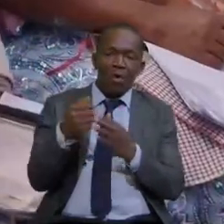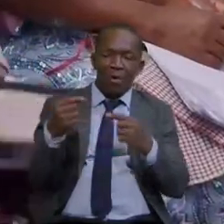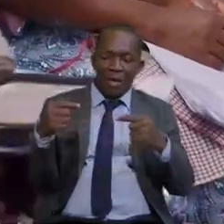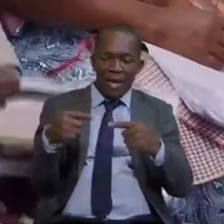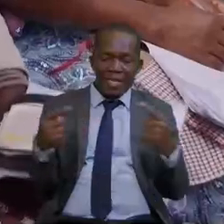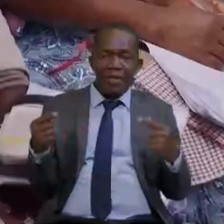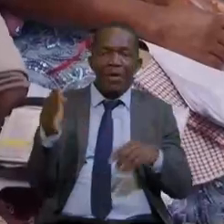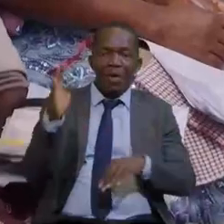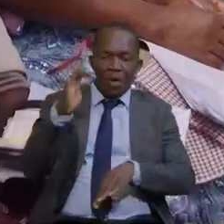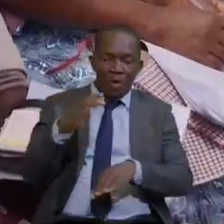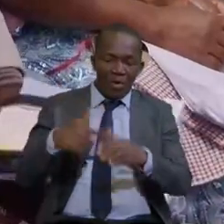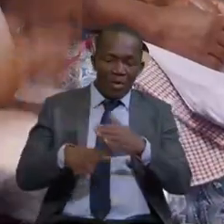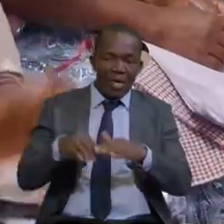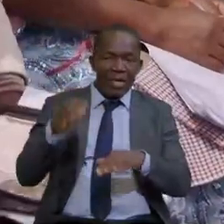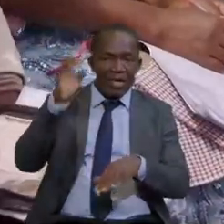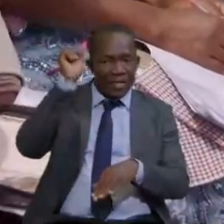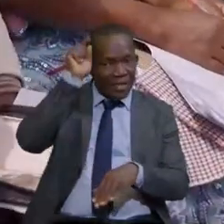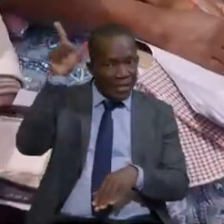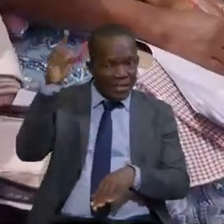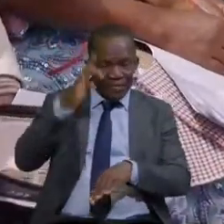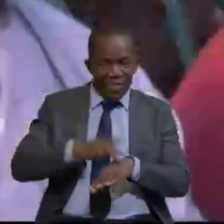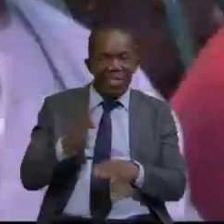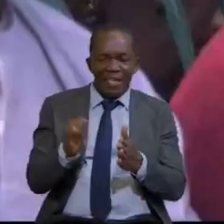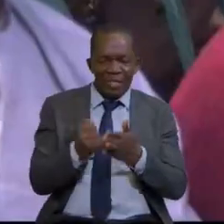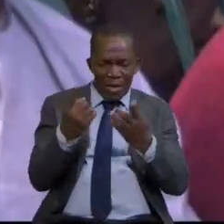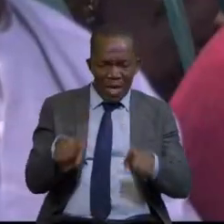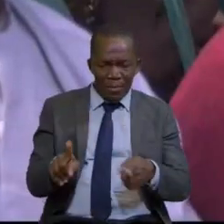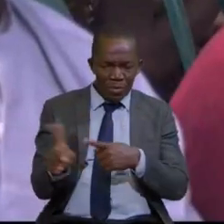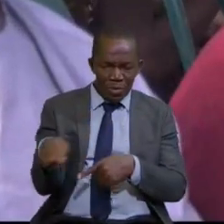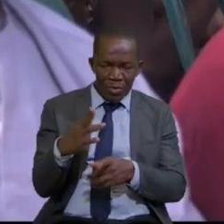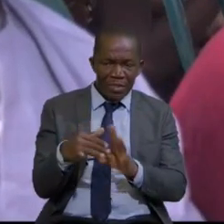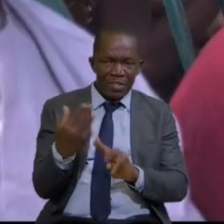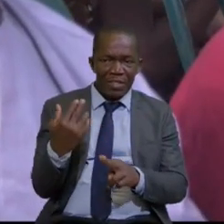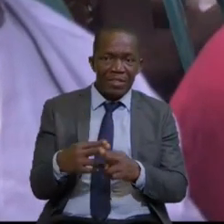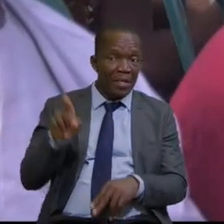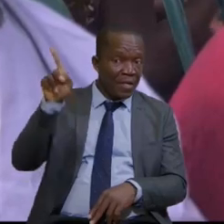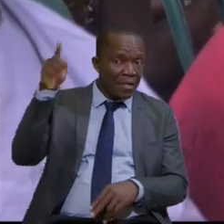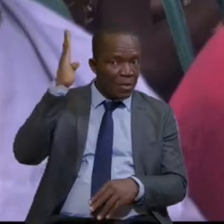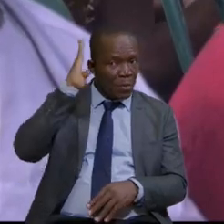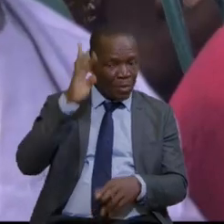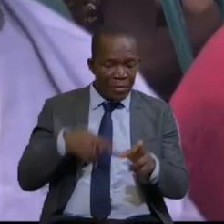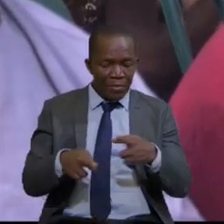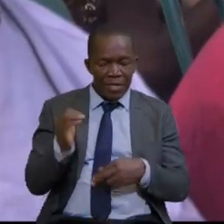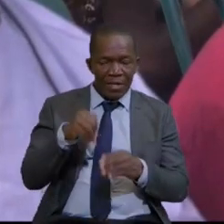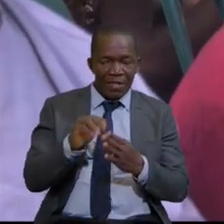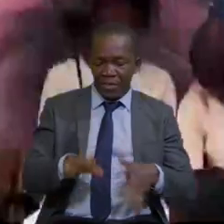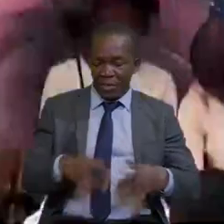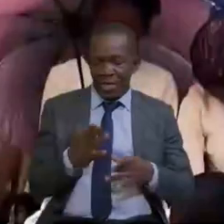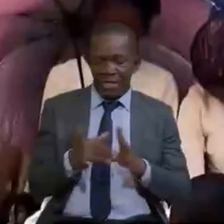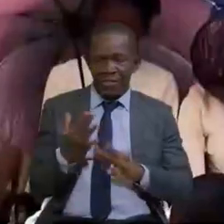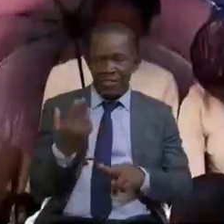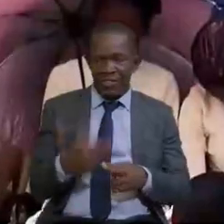aujourd'hui. Il règnera dans ta vie et tout ennemi de progrès dans ta vie